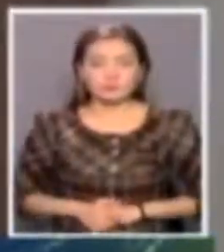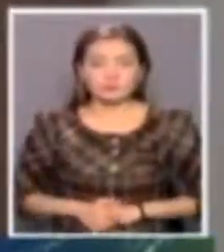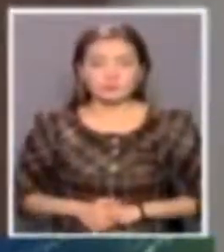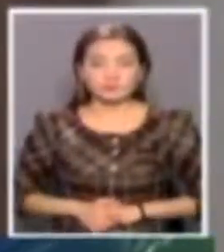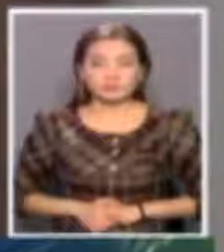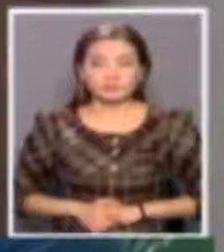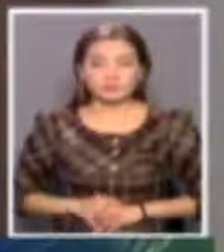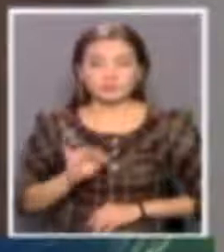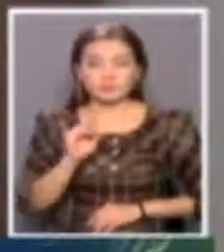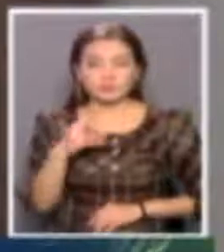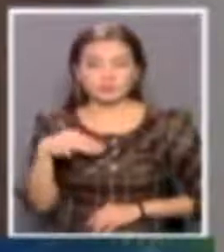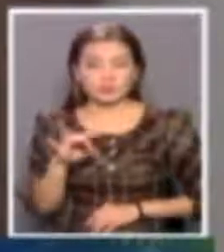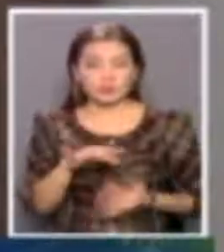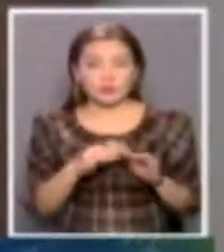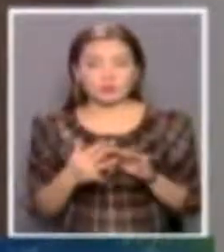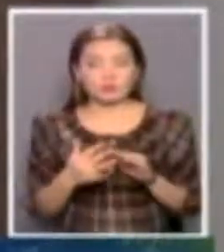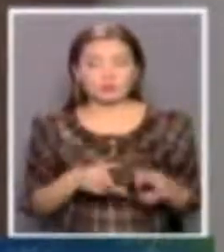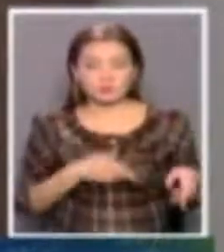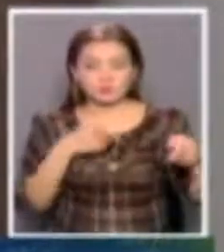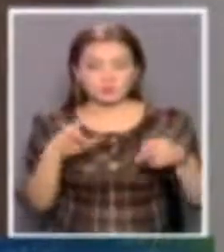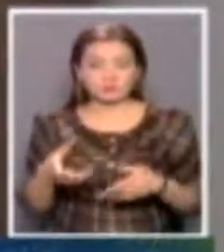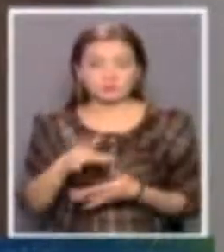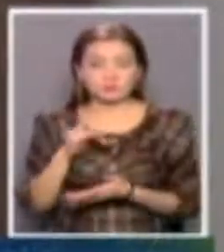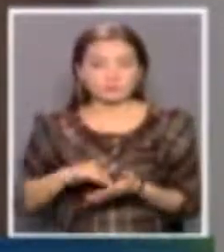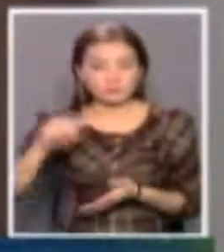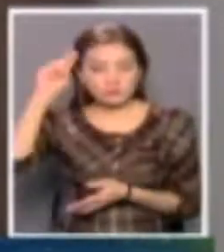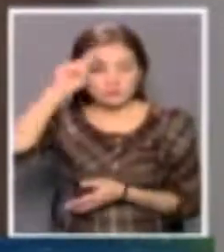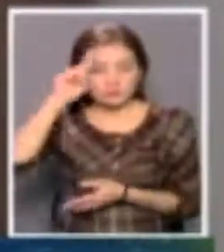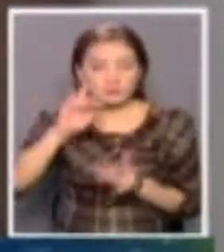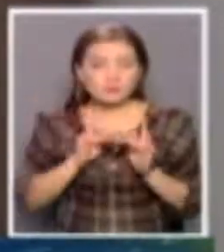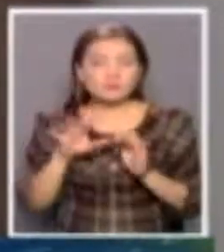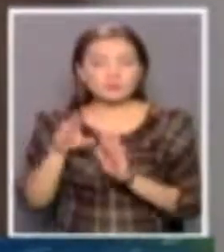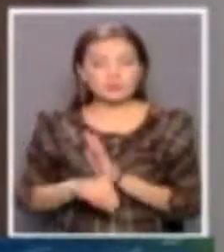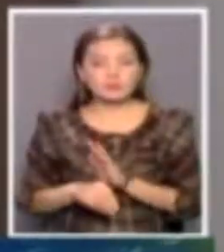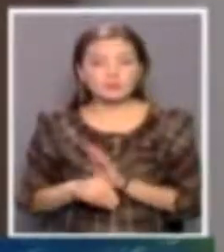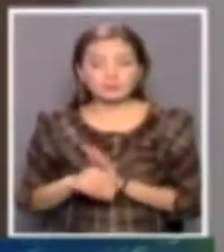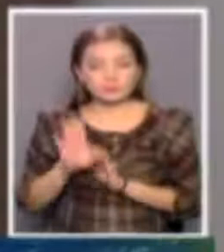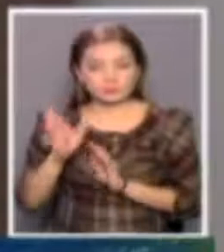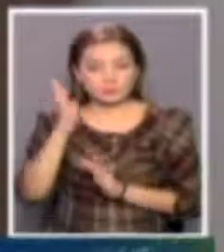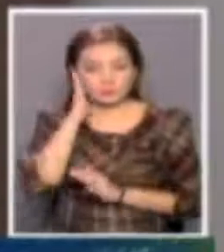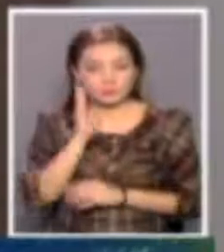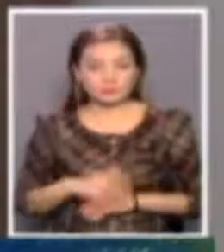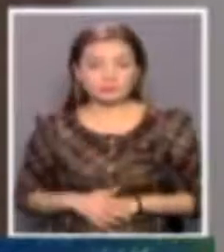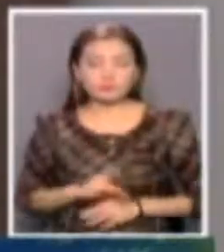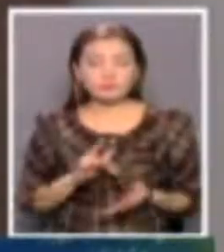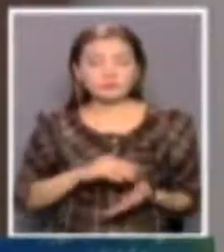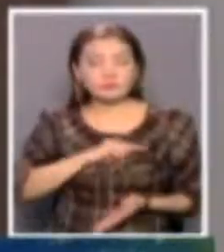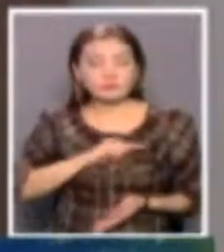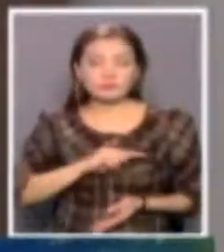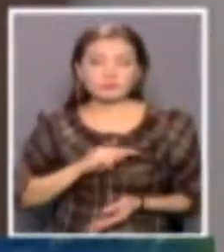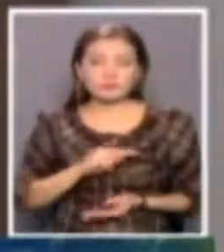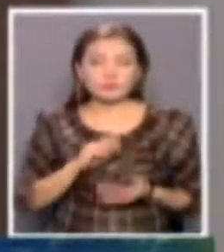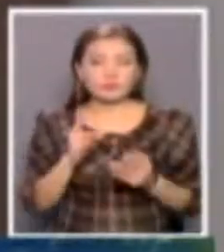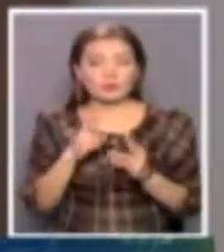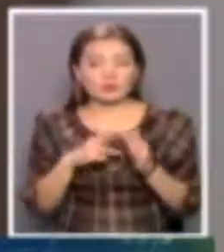Туыскен жерім, Индир ауданы Исбол селосының туысымын. Біз енді жас маман болғандықтан қалада жұмыс жасау керек.